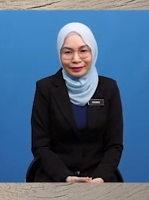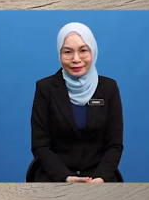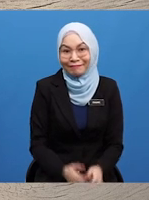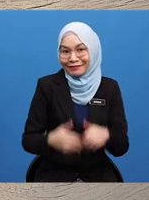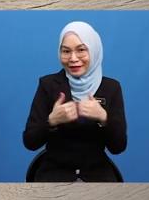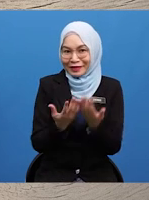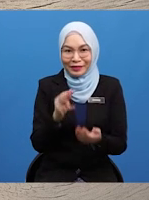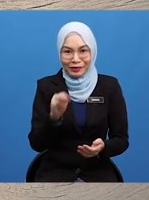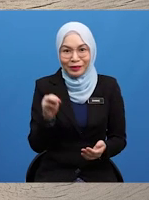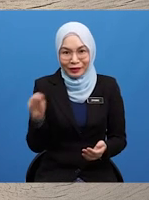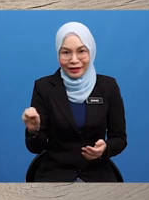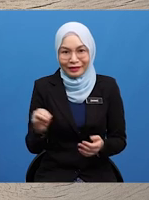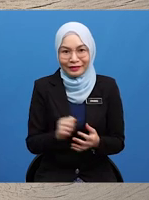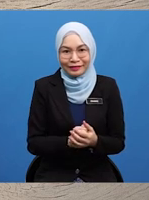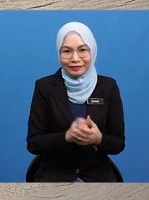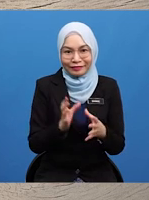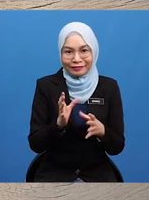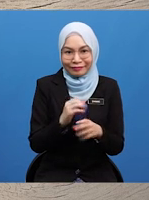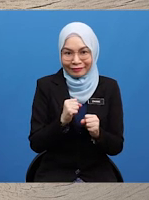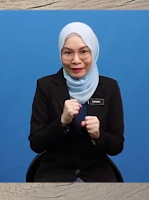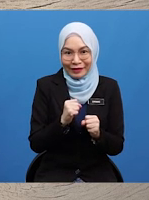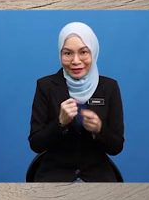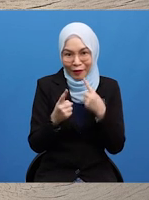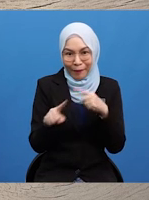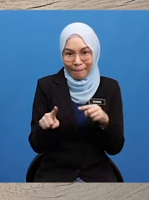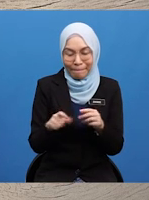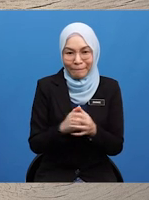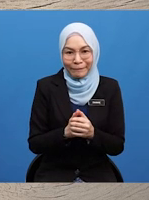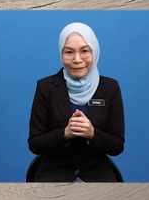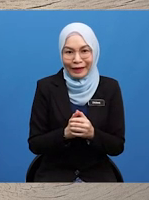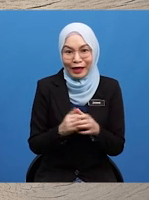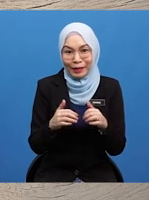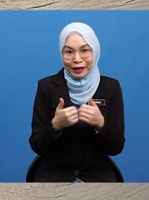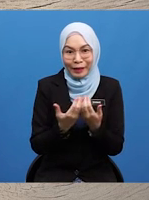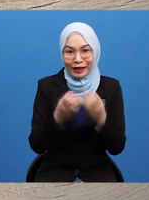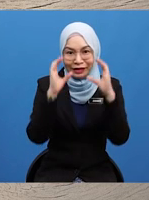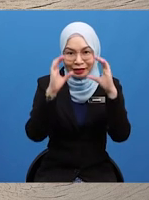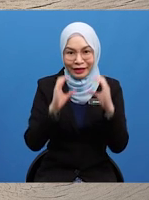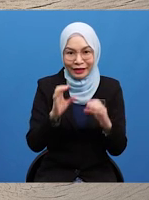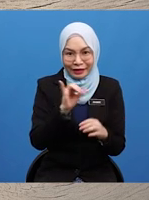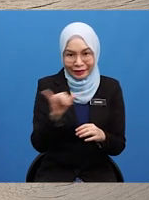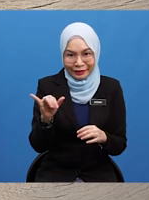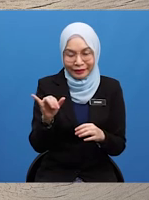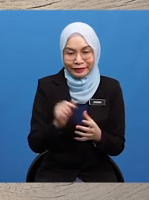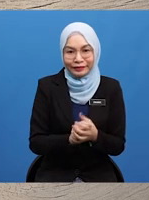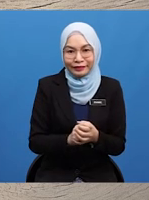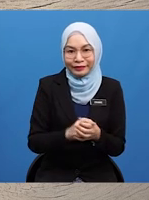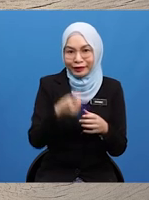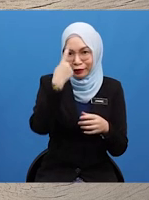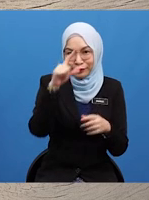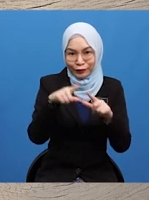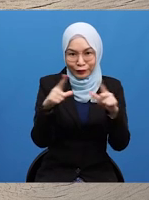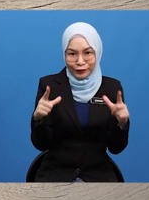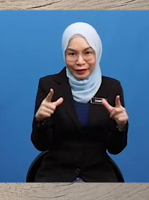Macam mana murid-murid? Lihat papan putih. Formula luas ialah panjang darab